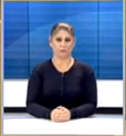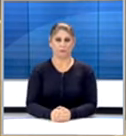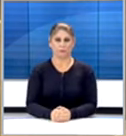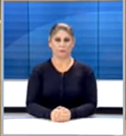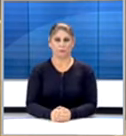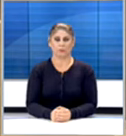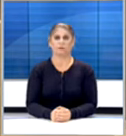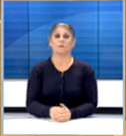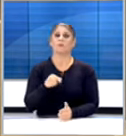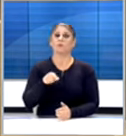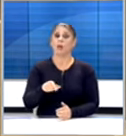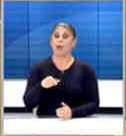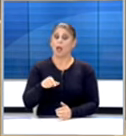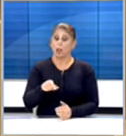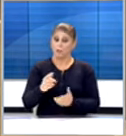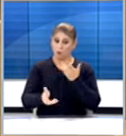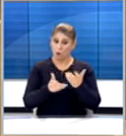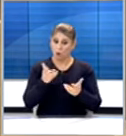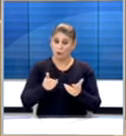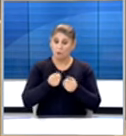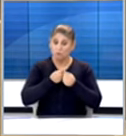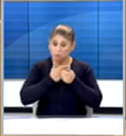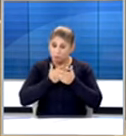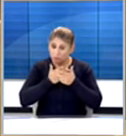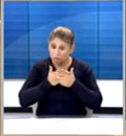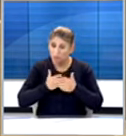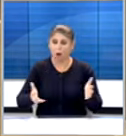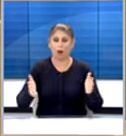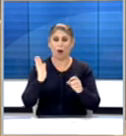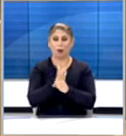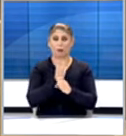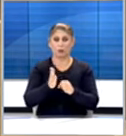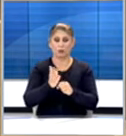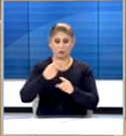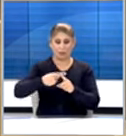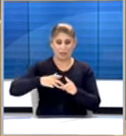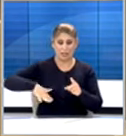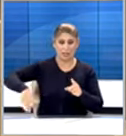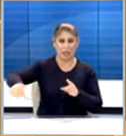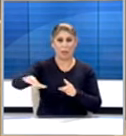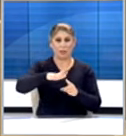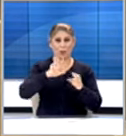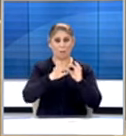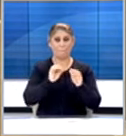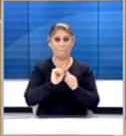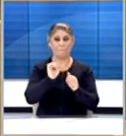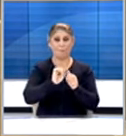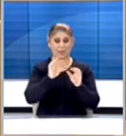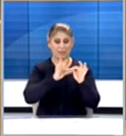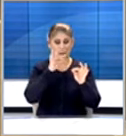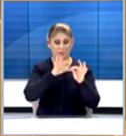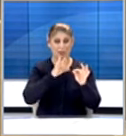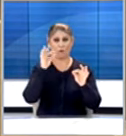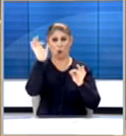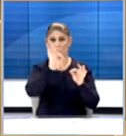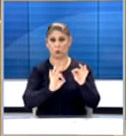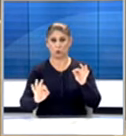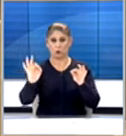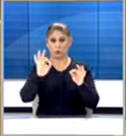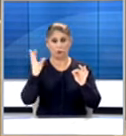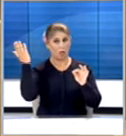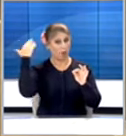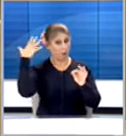Πρόκειται για την πιο καταστροφική πυρκαγιά που έχει γίνει στην Ελλάδα τους μήνες Σεπτεμβρίου και Οκτωβρίου, από τότε